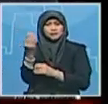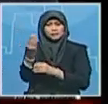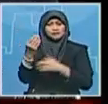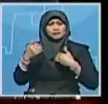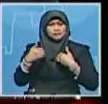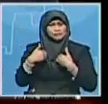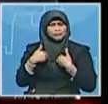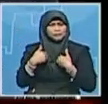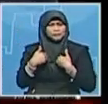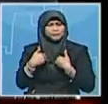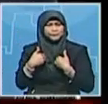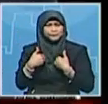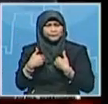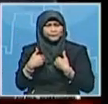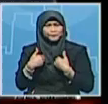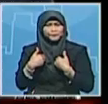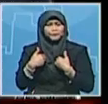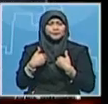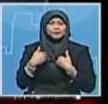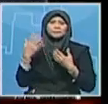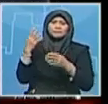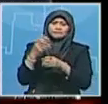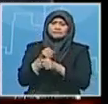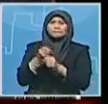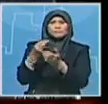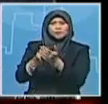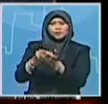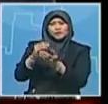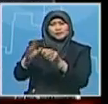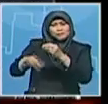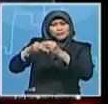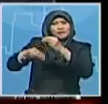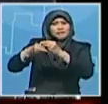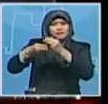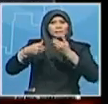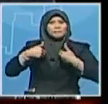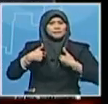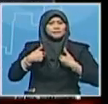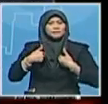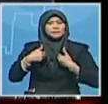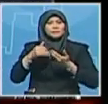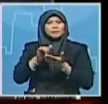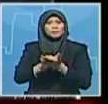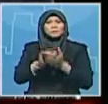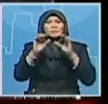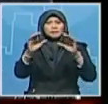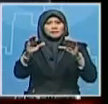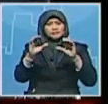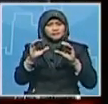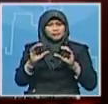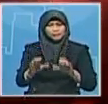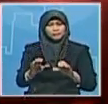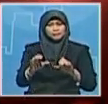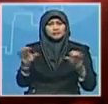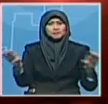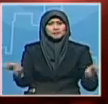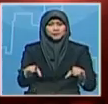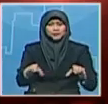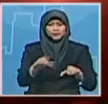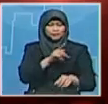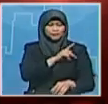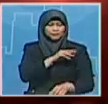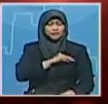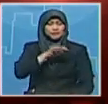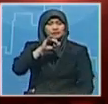midterm review, kita akan dapat tambahan. Itu lumrahnya. Ini salah satu mekanisme yang dilaksanakan oleh